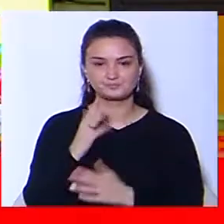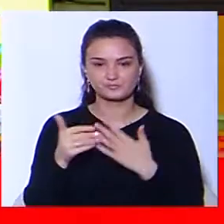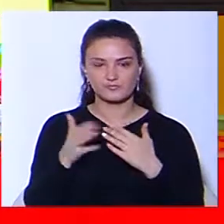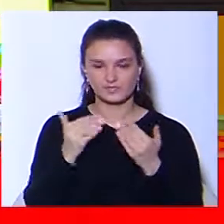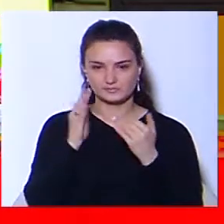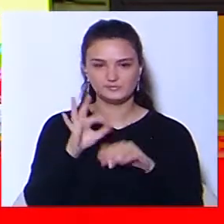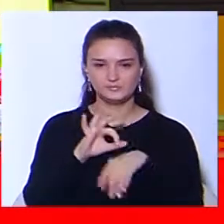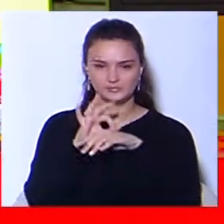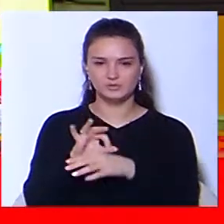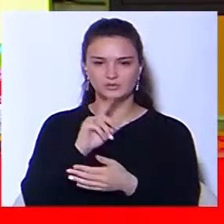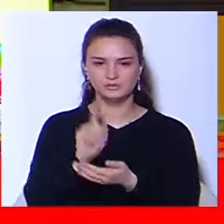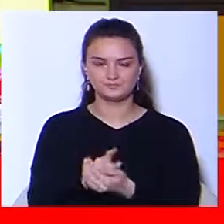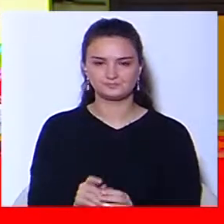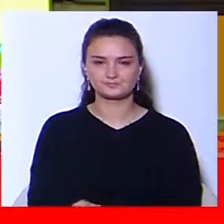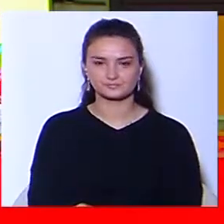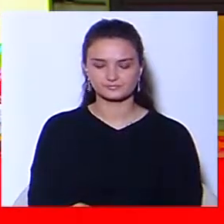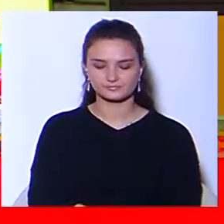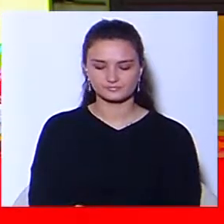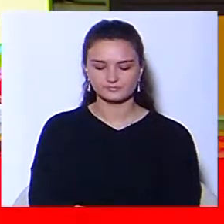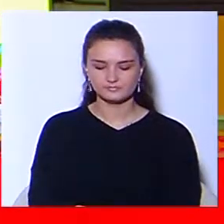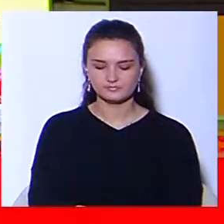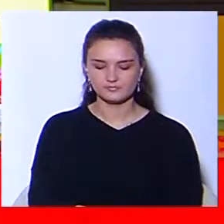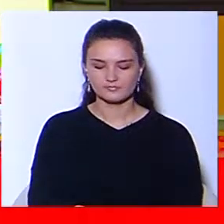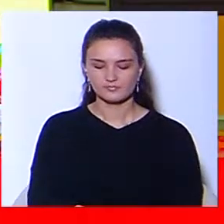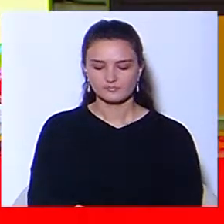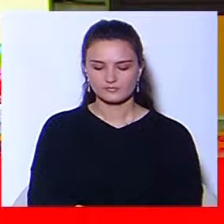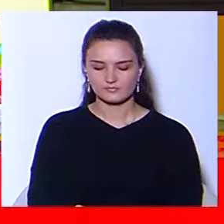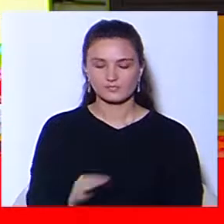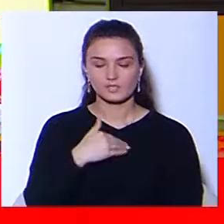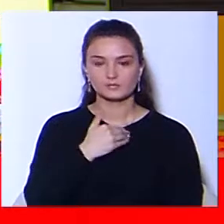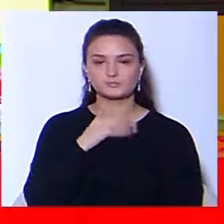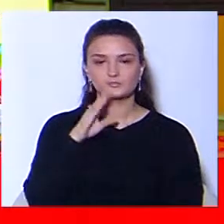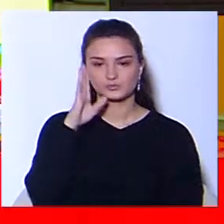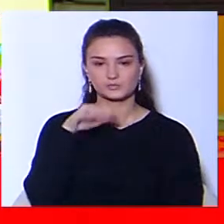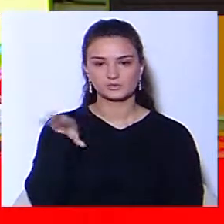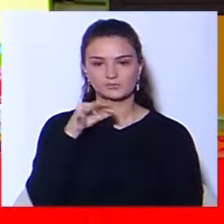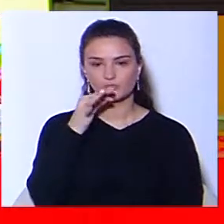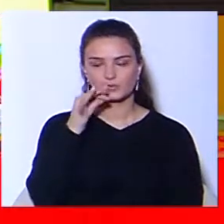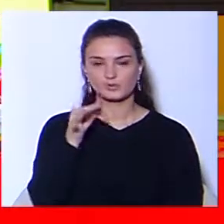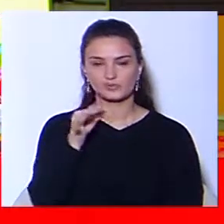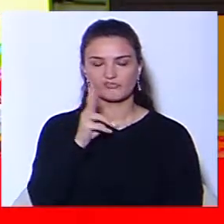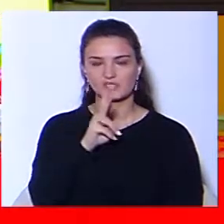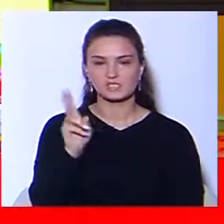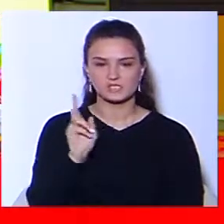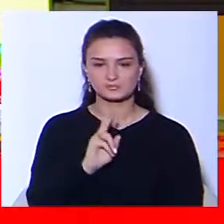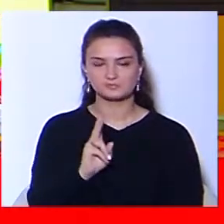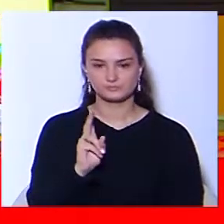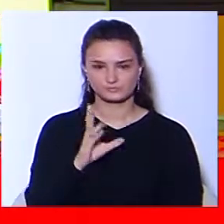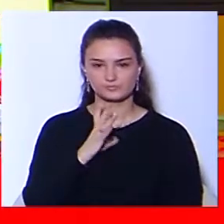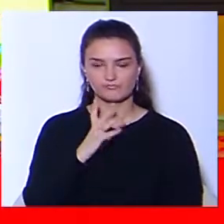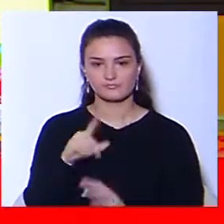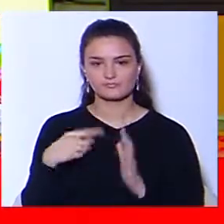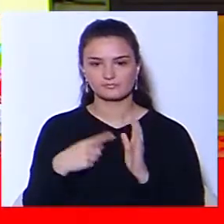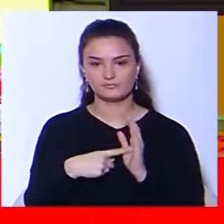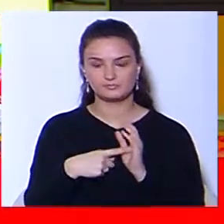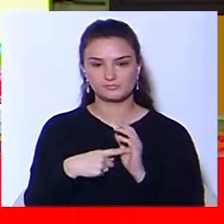რეალურად მიყვავს ბავშვი ექიმთან. მე მინდა იმ მშობელს უპასუხო და ყველა დანარჩენ მშობელსაც, ვისაც გაუჩნდა კითხვა